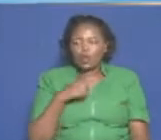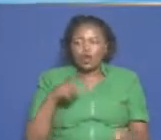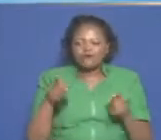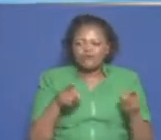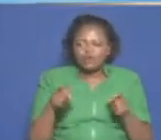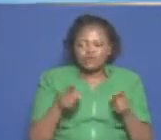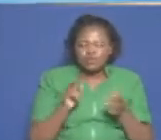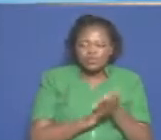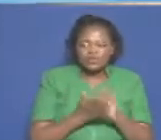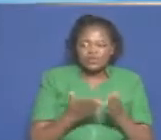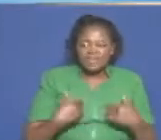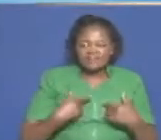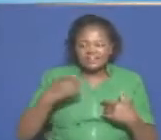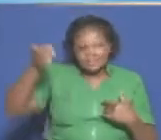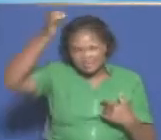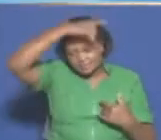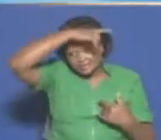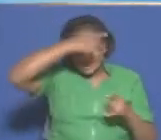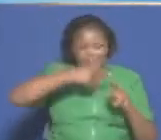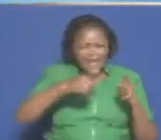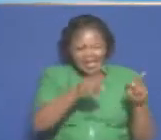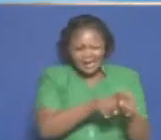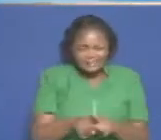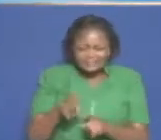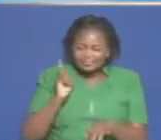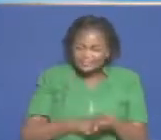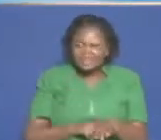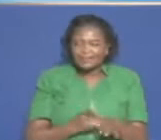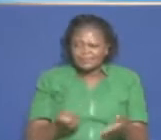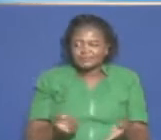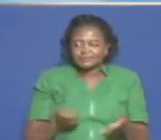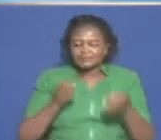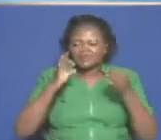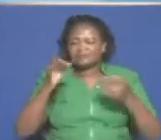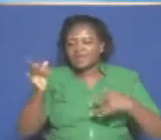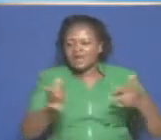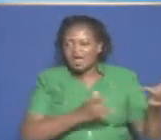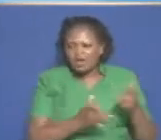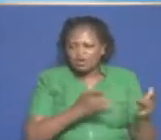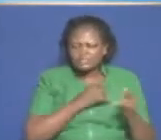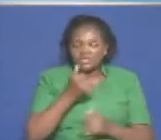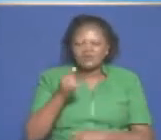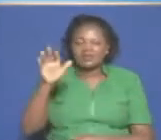bila kuwa na shahada. Lakini pia nikiangalia kwa upeo mwingine ni kwamba